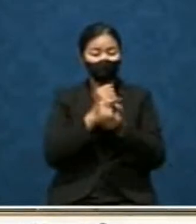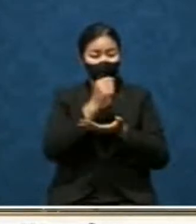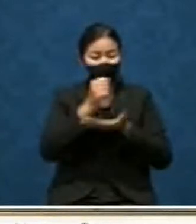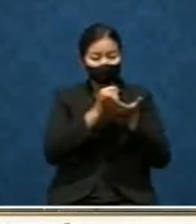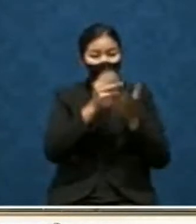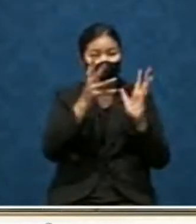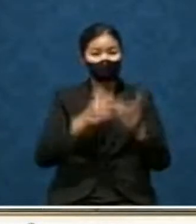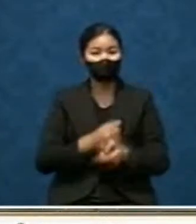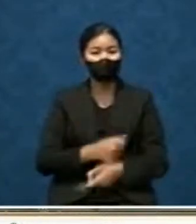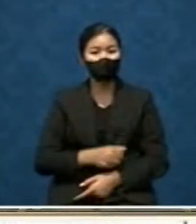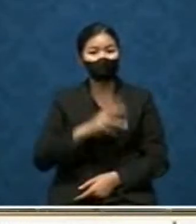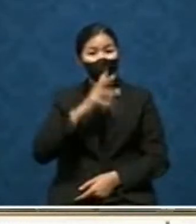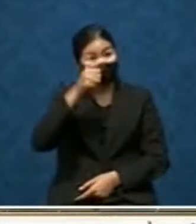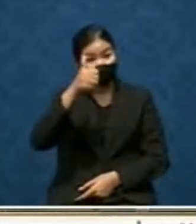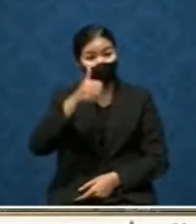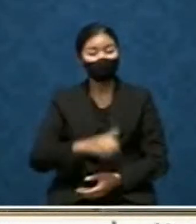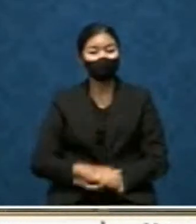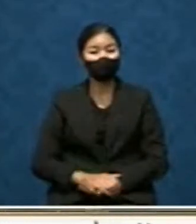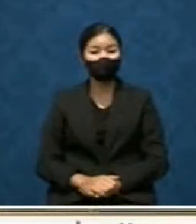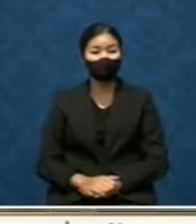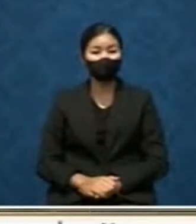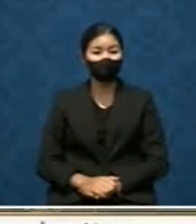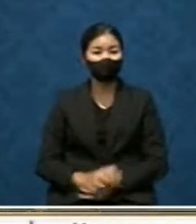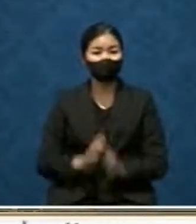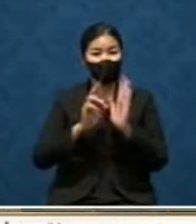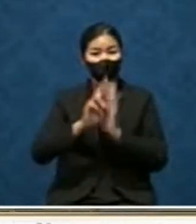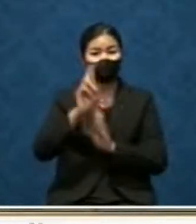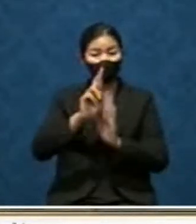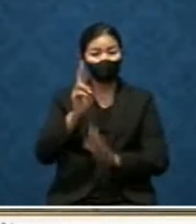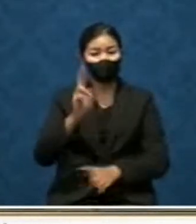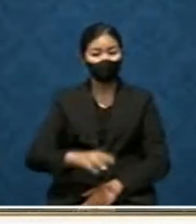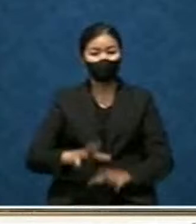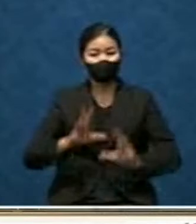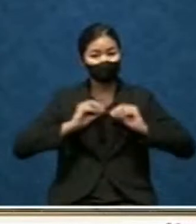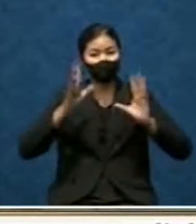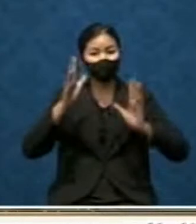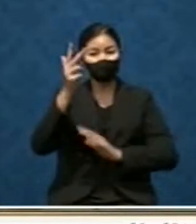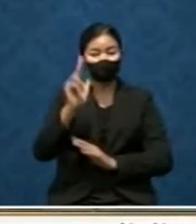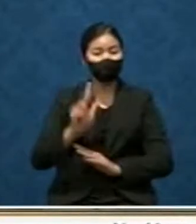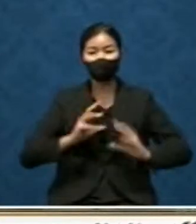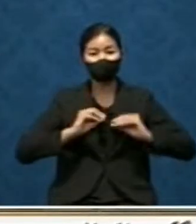เอาไรมาพูดครับคนเชียงลายไม่ต้องการกันชา